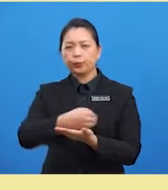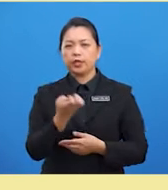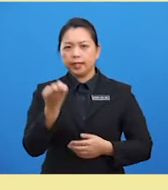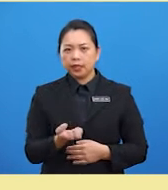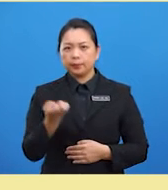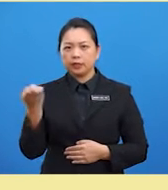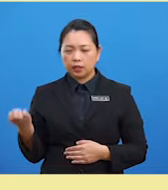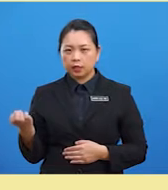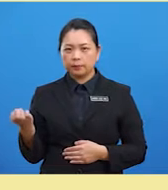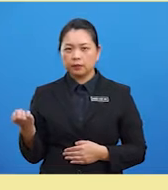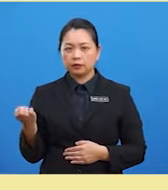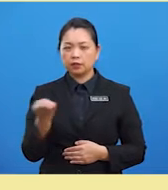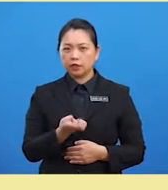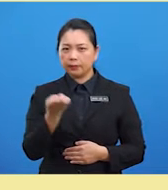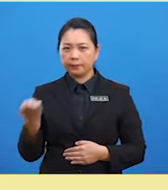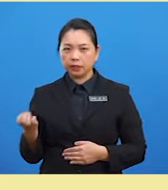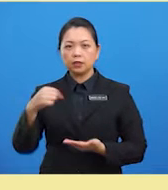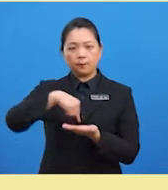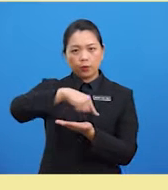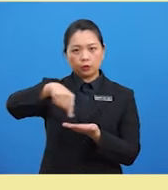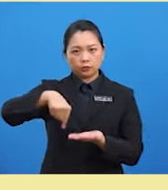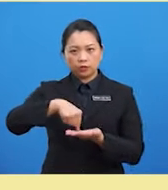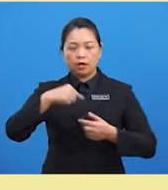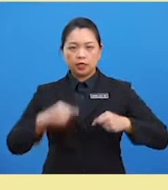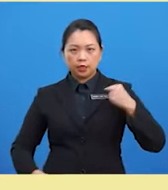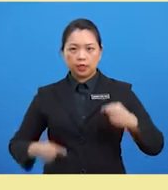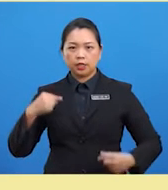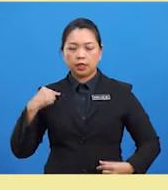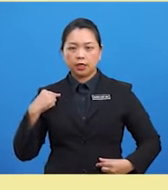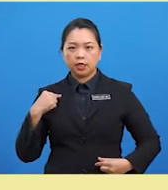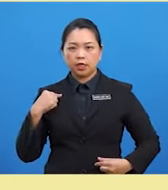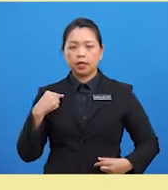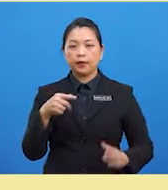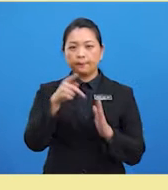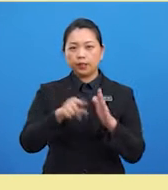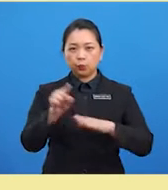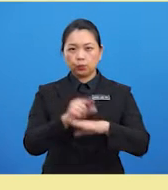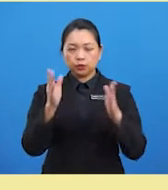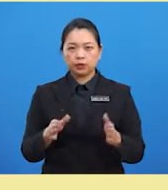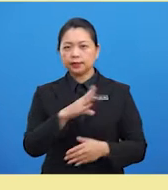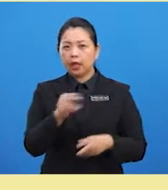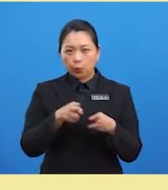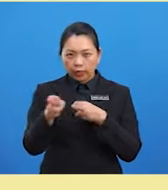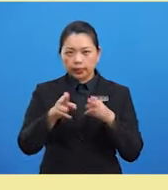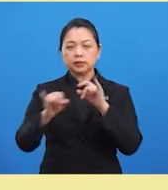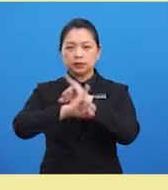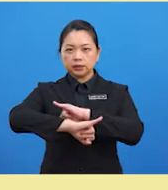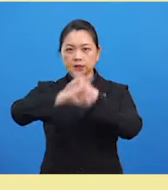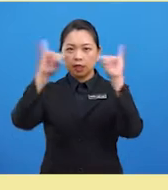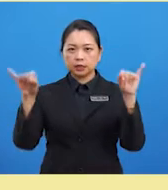elemen model gelagat pengguna beserta huraian yang jelas.